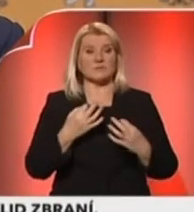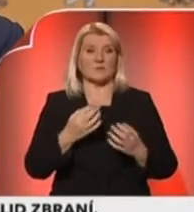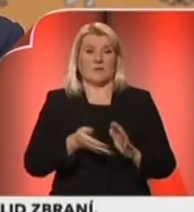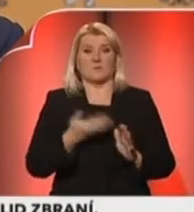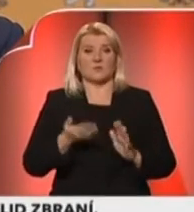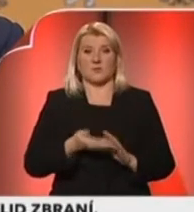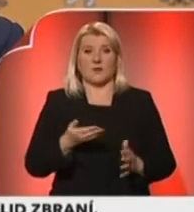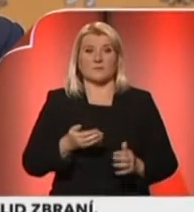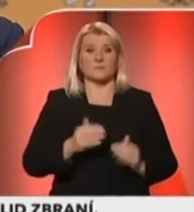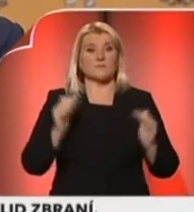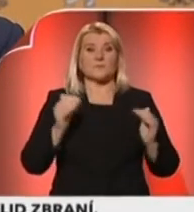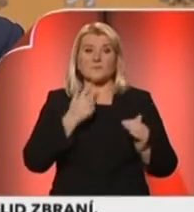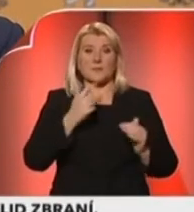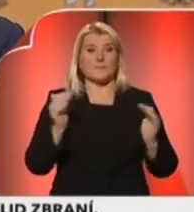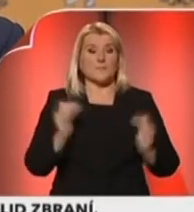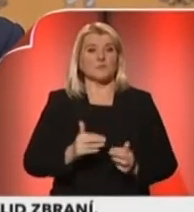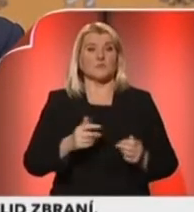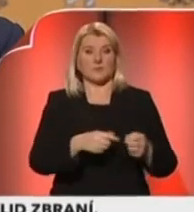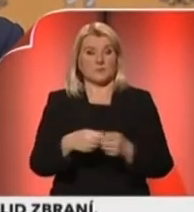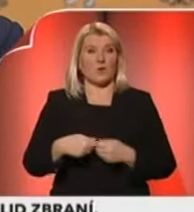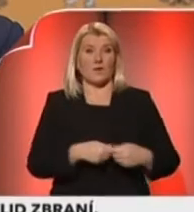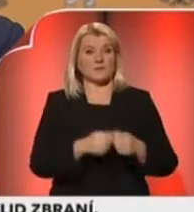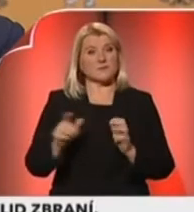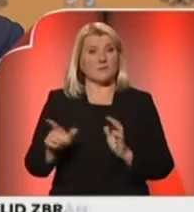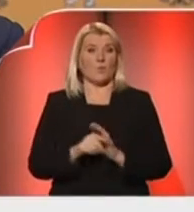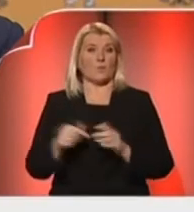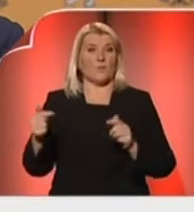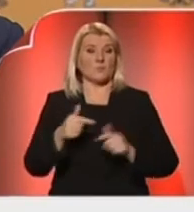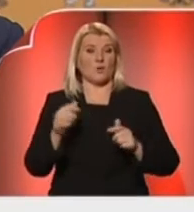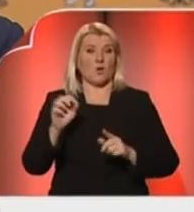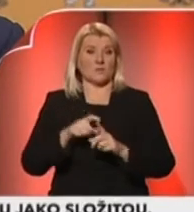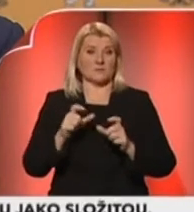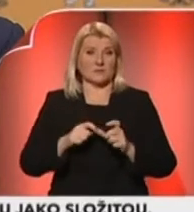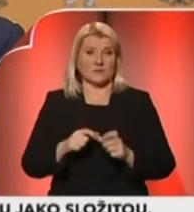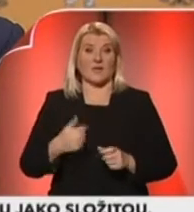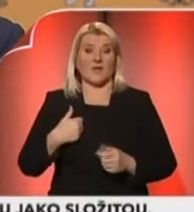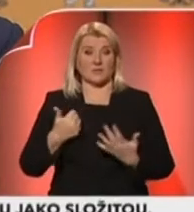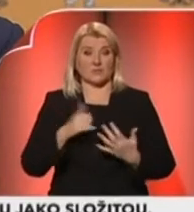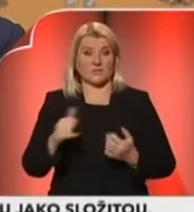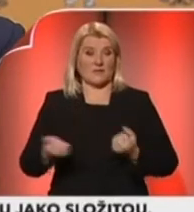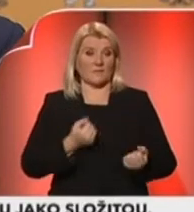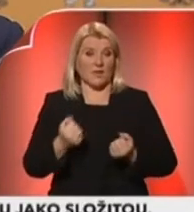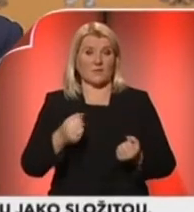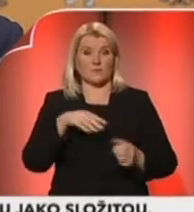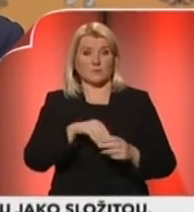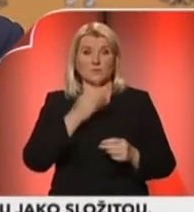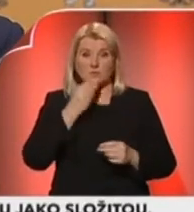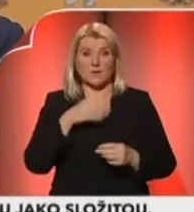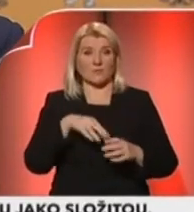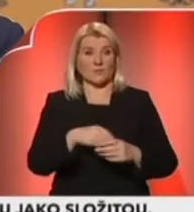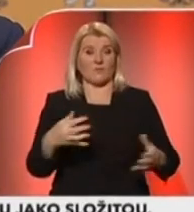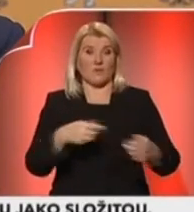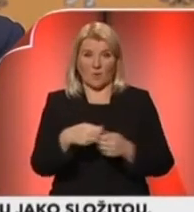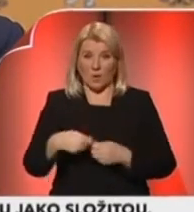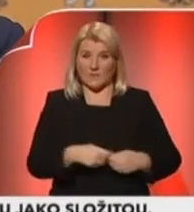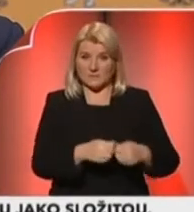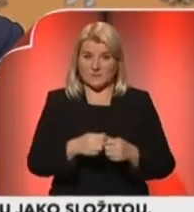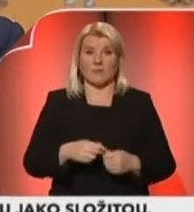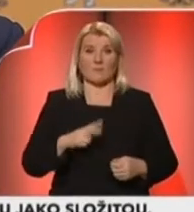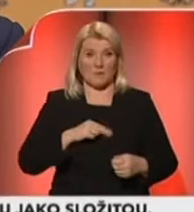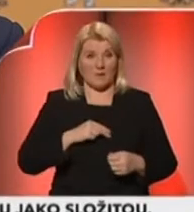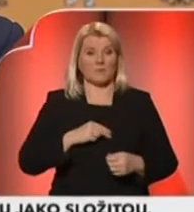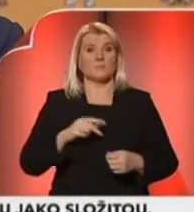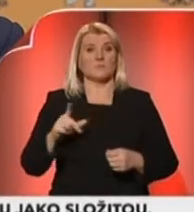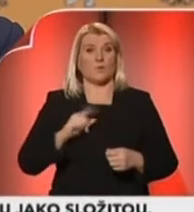například menšinové koalice s podporou ODS. Já 6 let vládnu v Příbrami například ve velké koalice a mám s